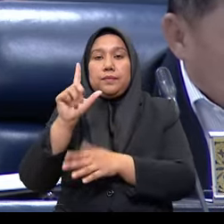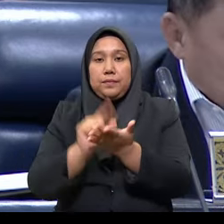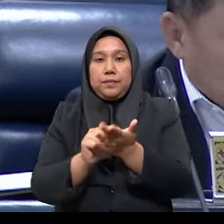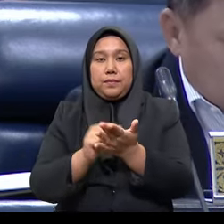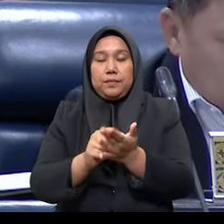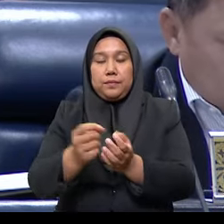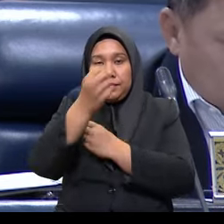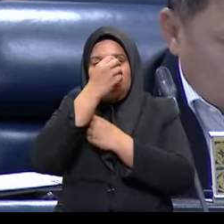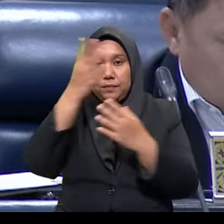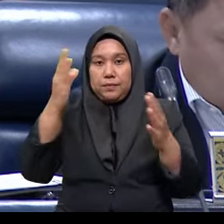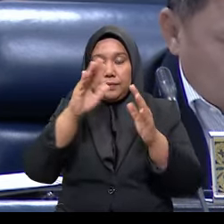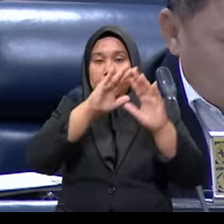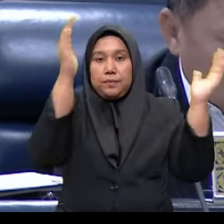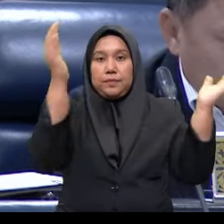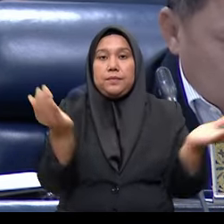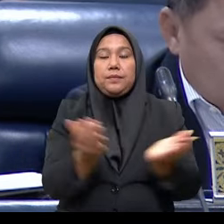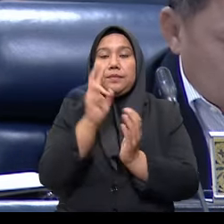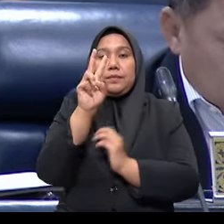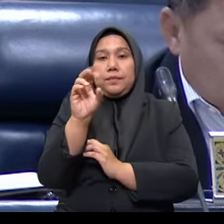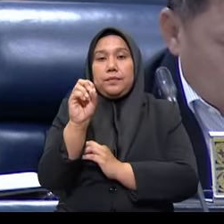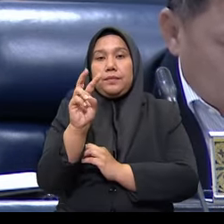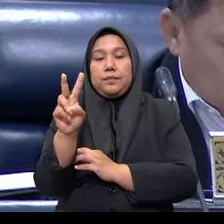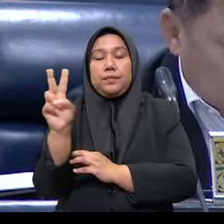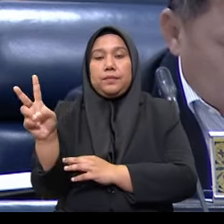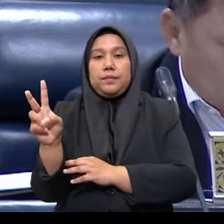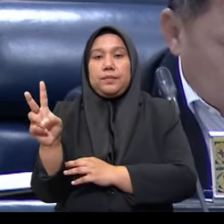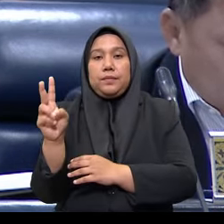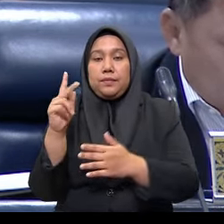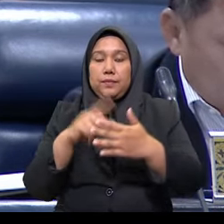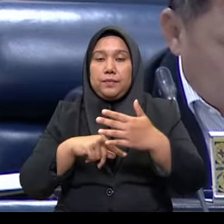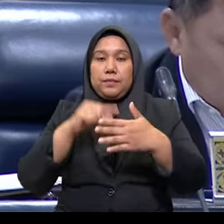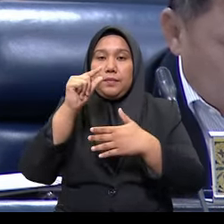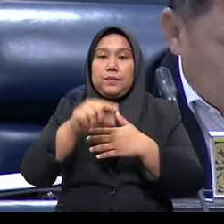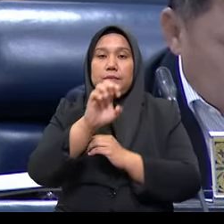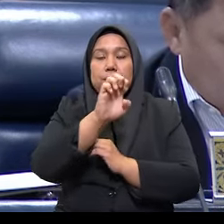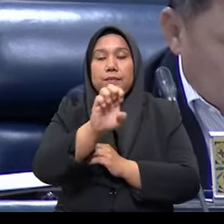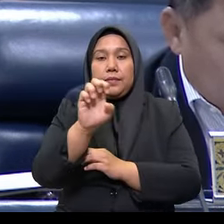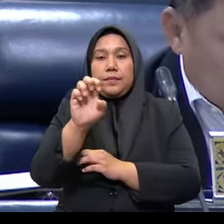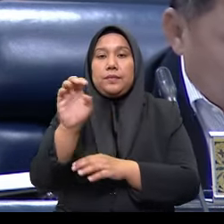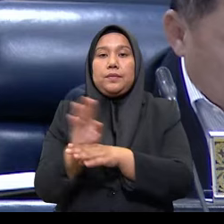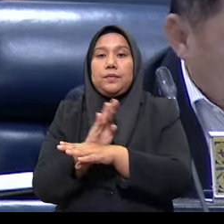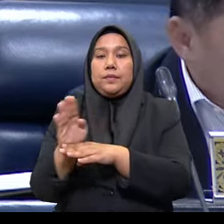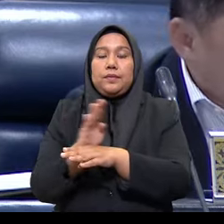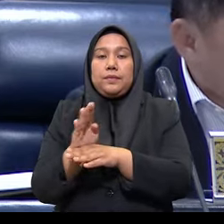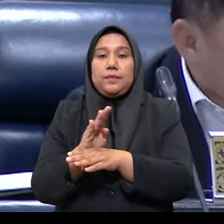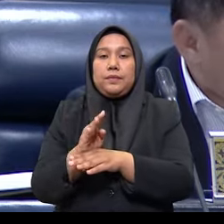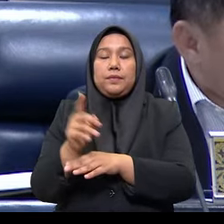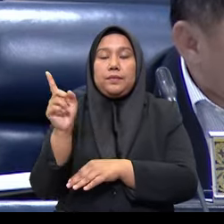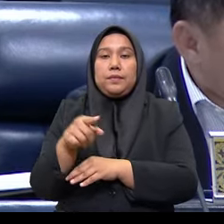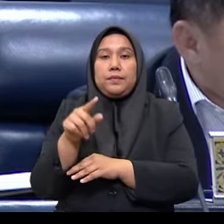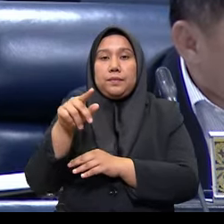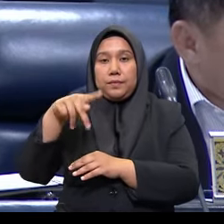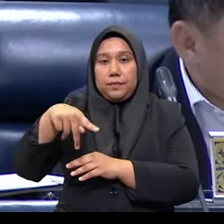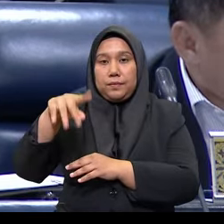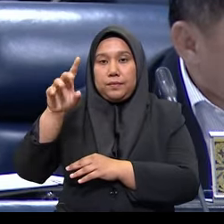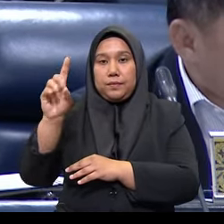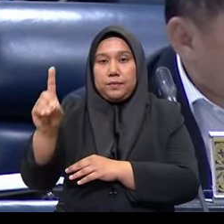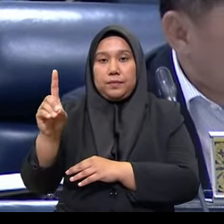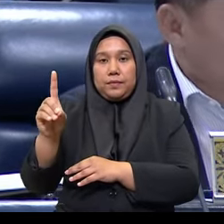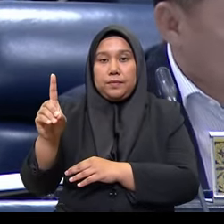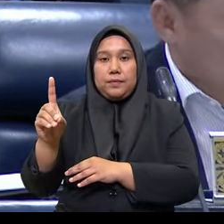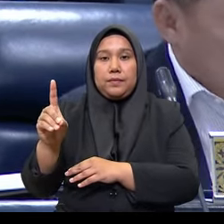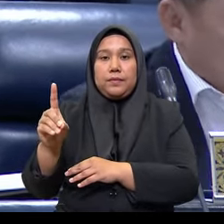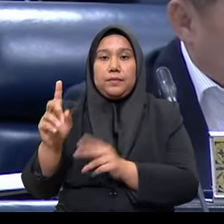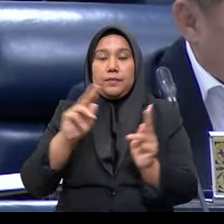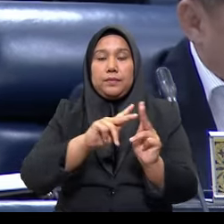Global 2022, Program e-usahawan at PD Perpustakaan Desa Kampung Pancing